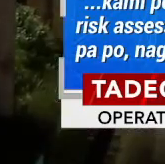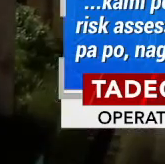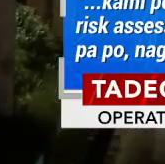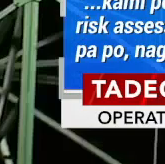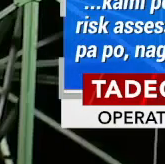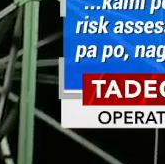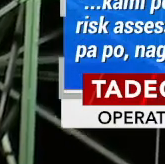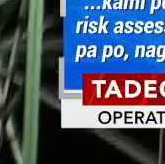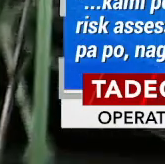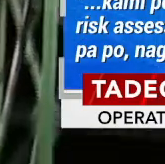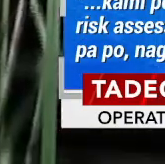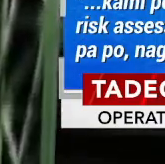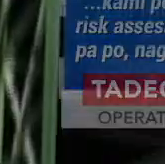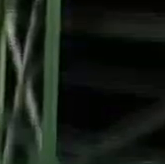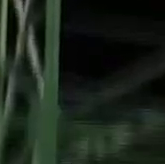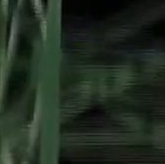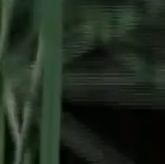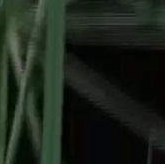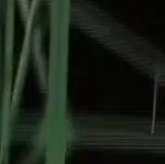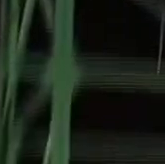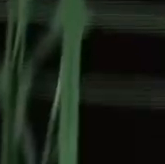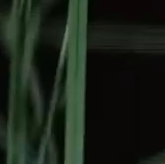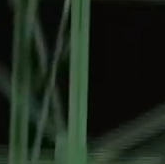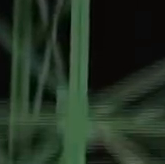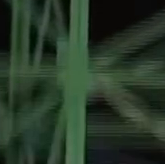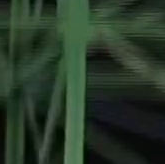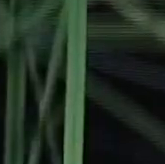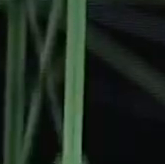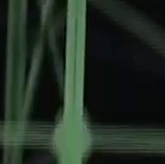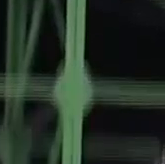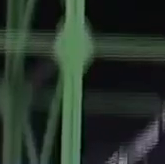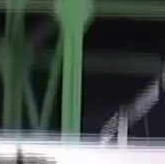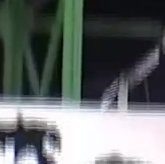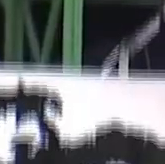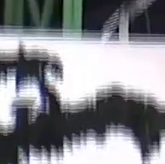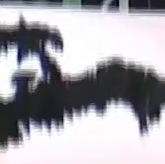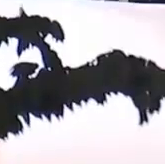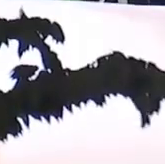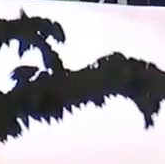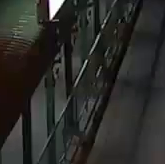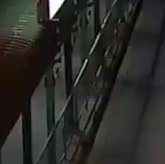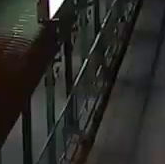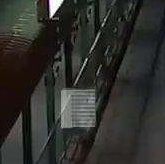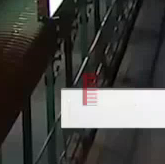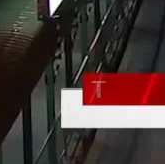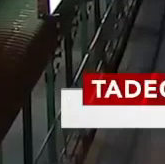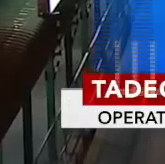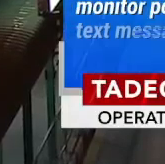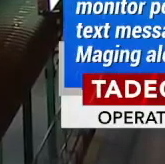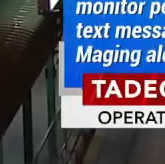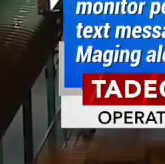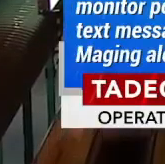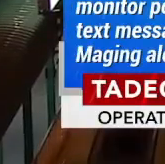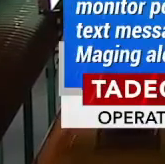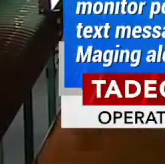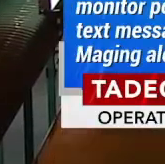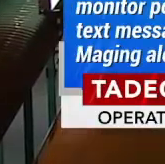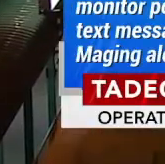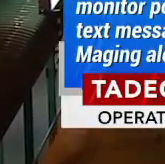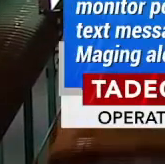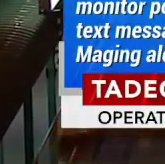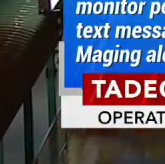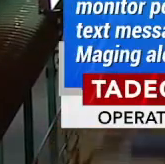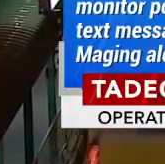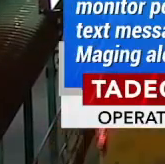assessment meeting. May paalala rin ang mga otoridad sa publiko. Dapat po maging vigilant po tayo, lagi po